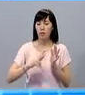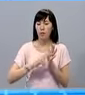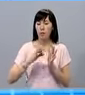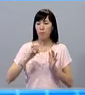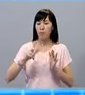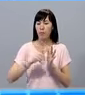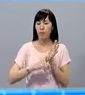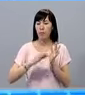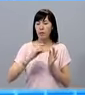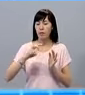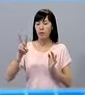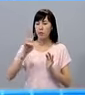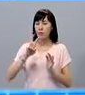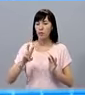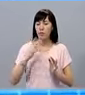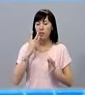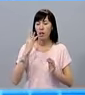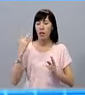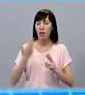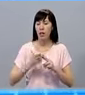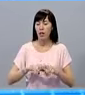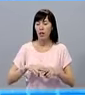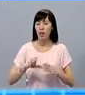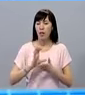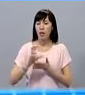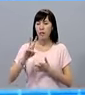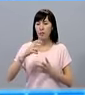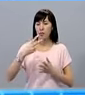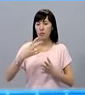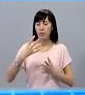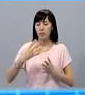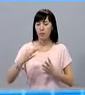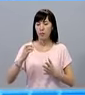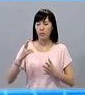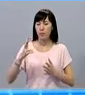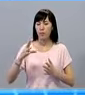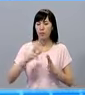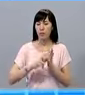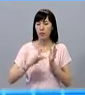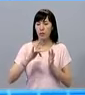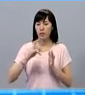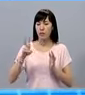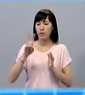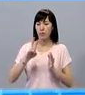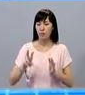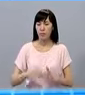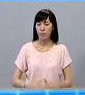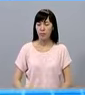700 тысяч долларов сша в том числе экспорт двести двадцать четыре миллиона 800 тысяч долларов